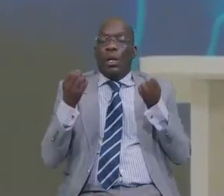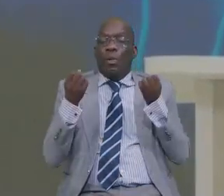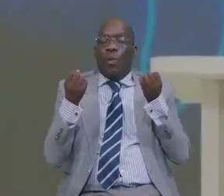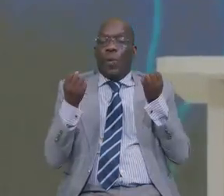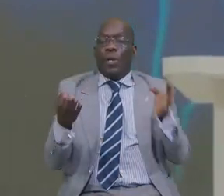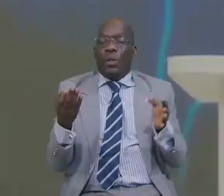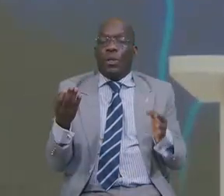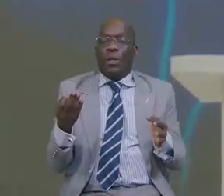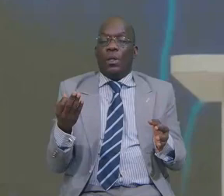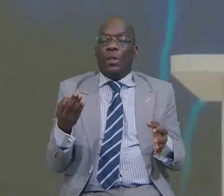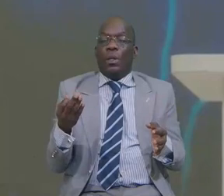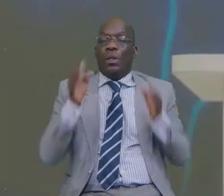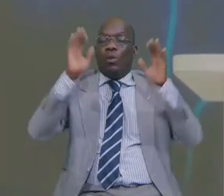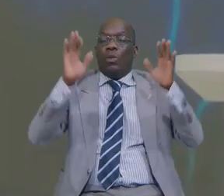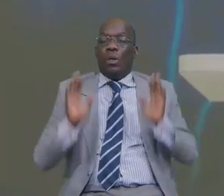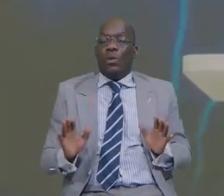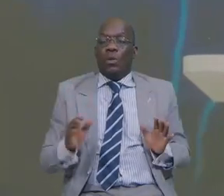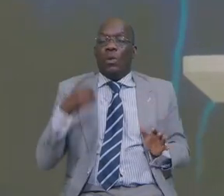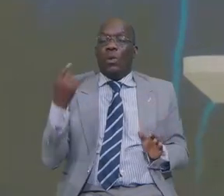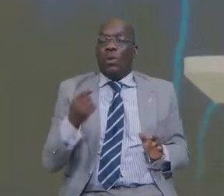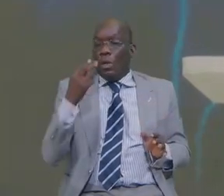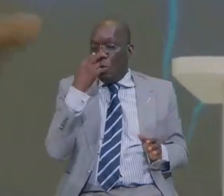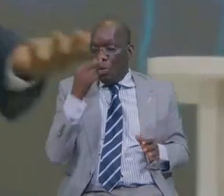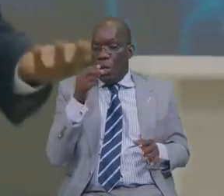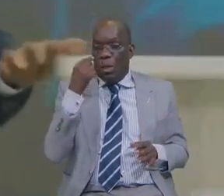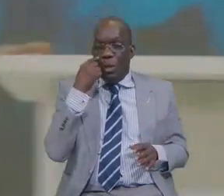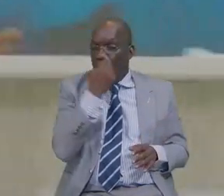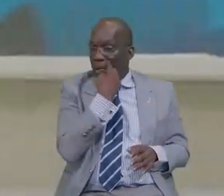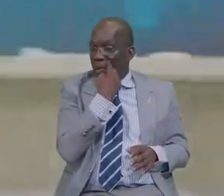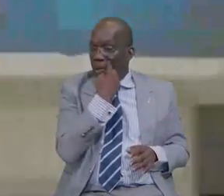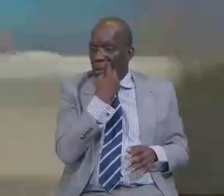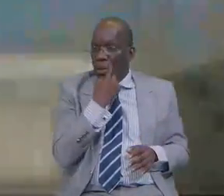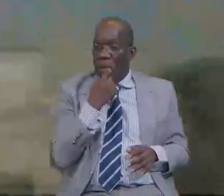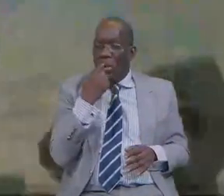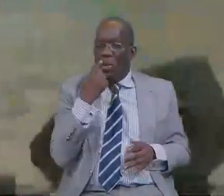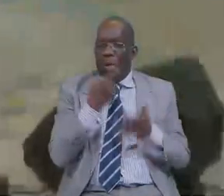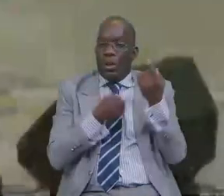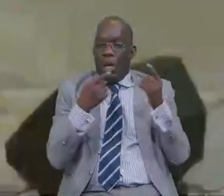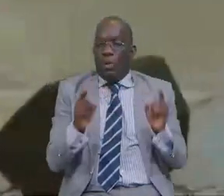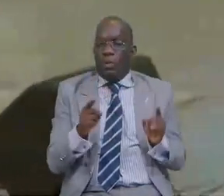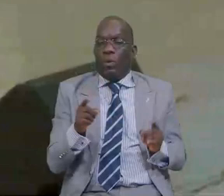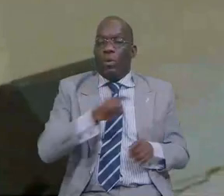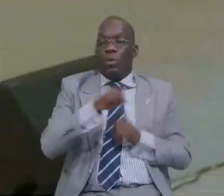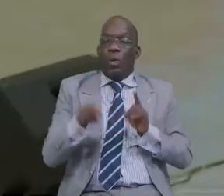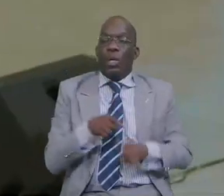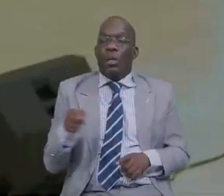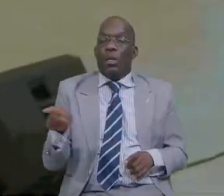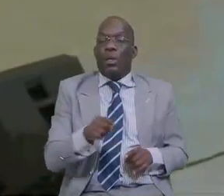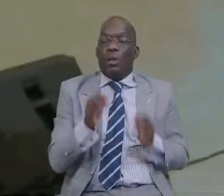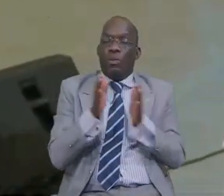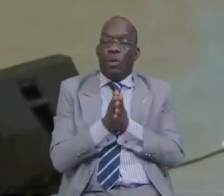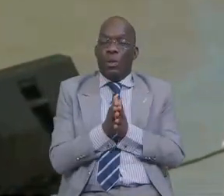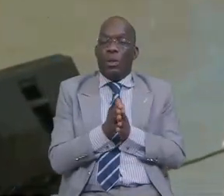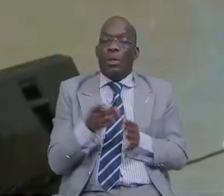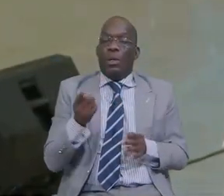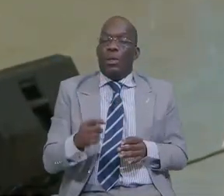la majorité de leurs miracles, c'est seulement pour les aveugles. Ce qui arrive, c'est quand ils prient et que